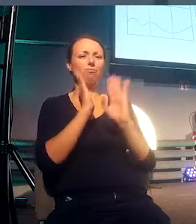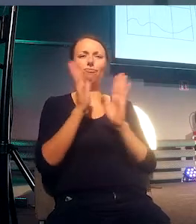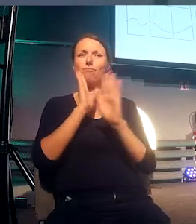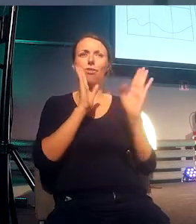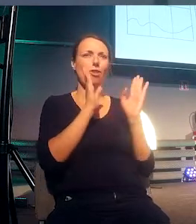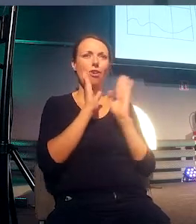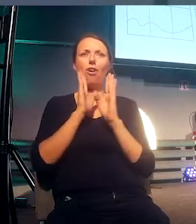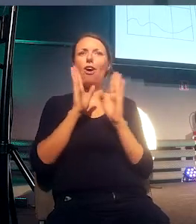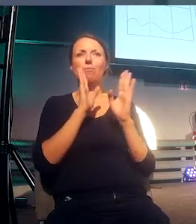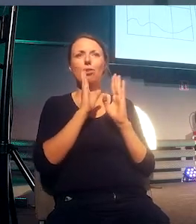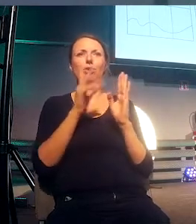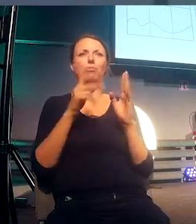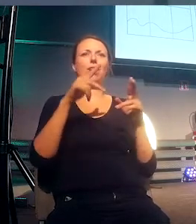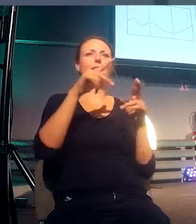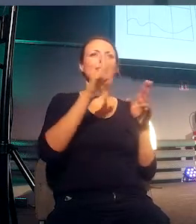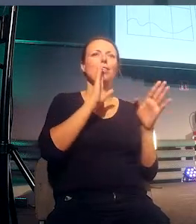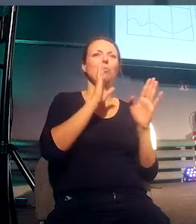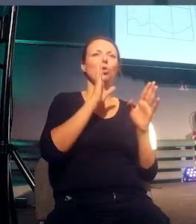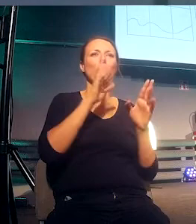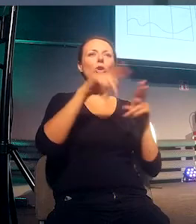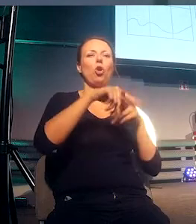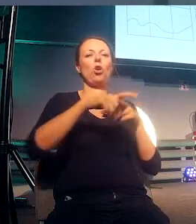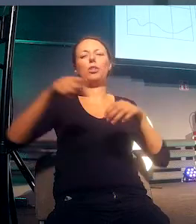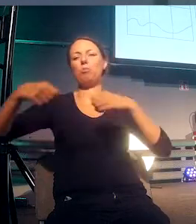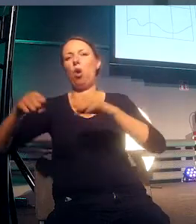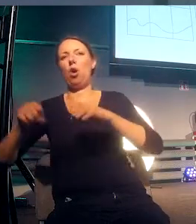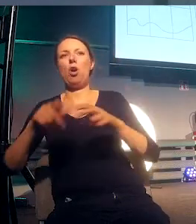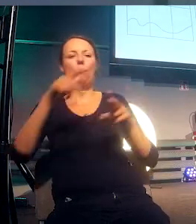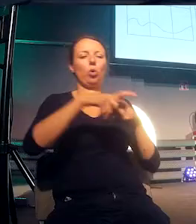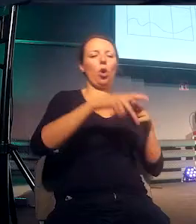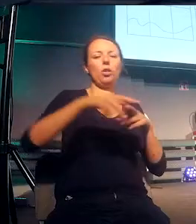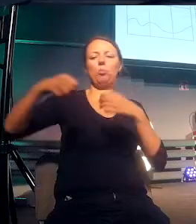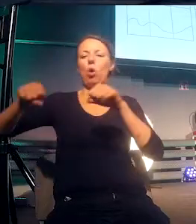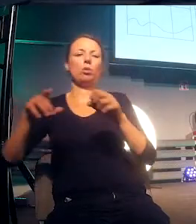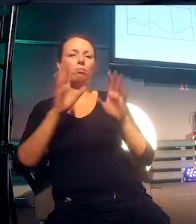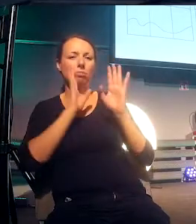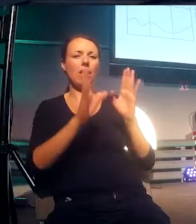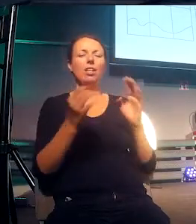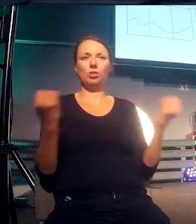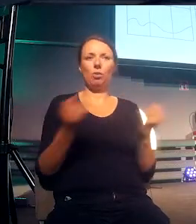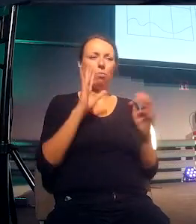z motorem. Jakby funkcjonalnie koń i motor są do siebie bardzo podobne. Na koniu